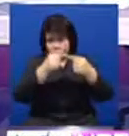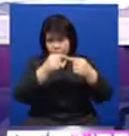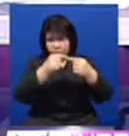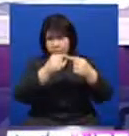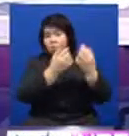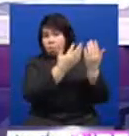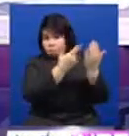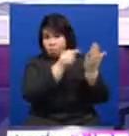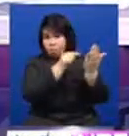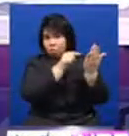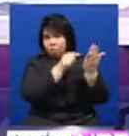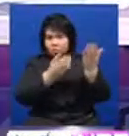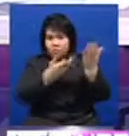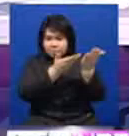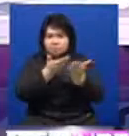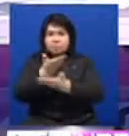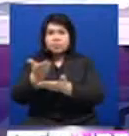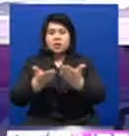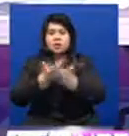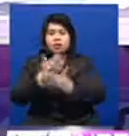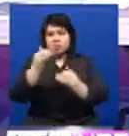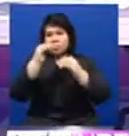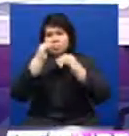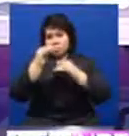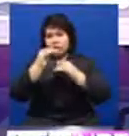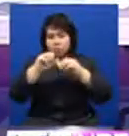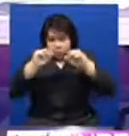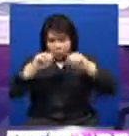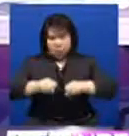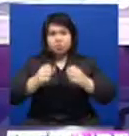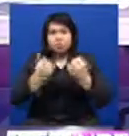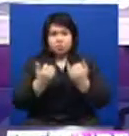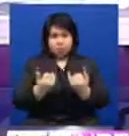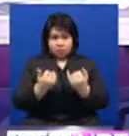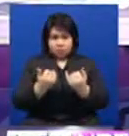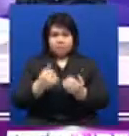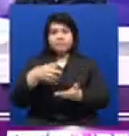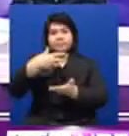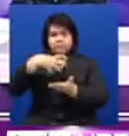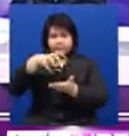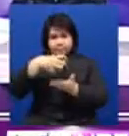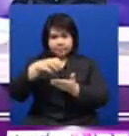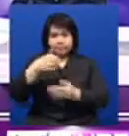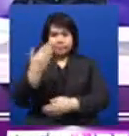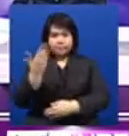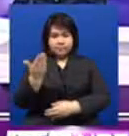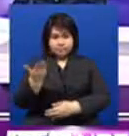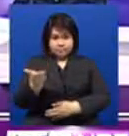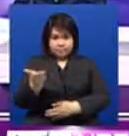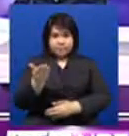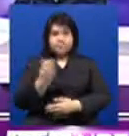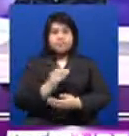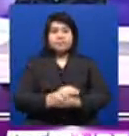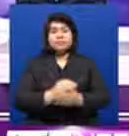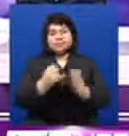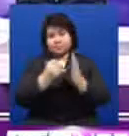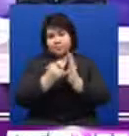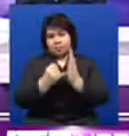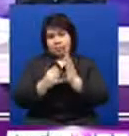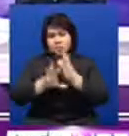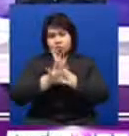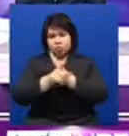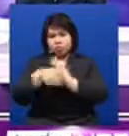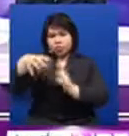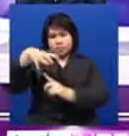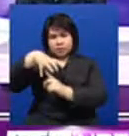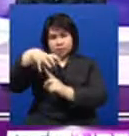เอาไว้นะคะแล้วก็กำหนดให้ได้ข้อยุติภายในวันนี้ค่ะติดตามจากคุณวรพัฒน์พัทยากุลนะคะรายงานสดมาจากเมืองพัทยาจังหวัดชลบุรี